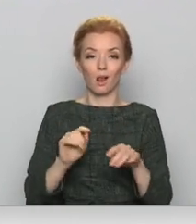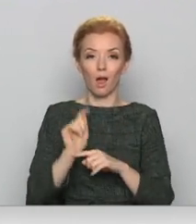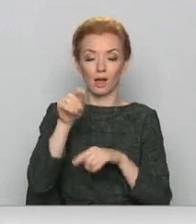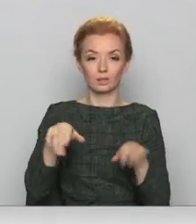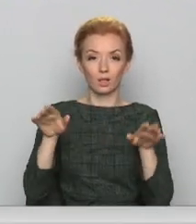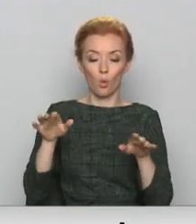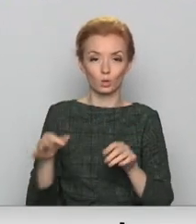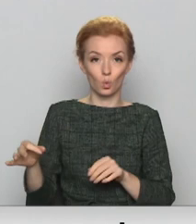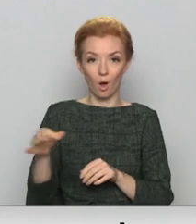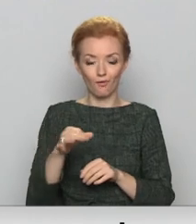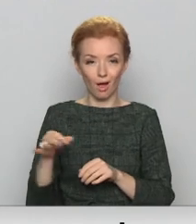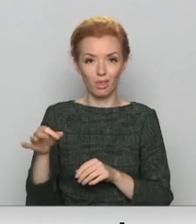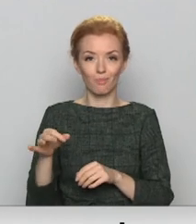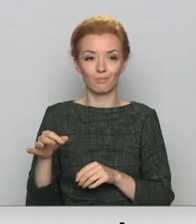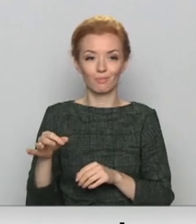Aizkrauklas novada